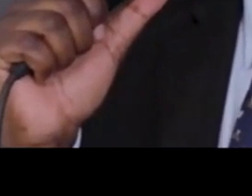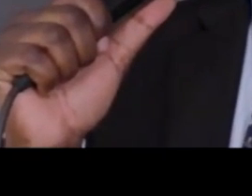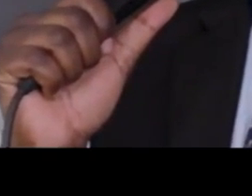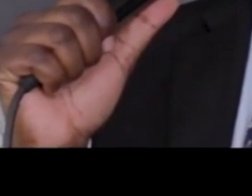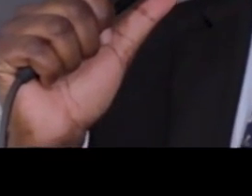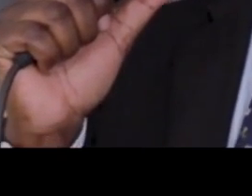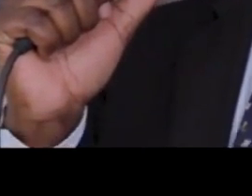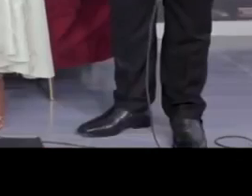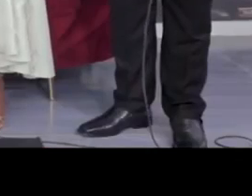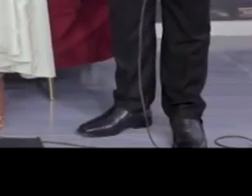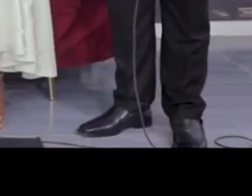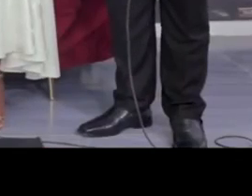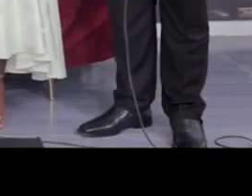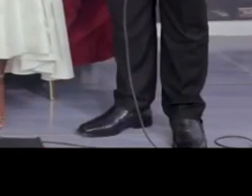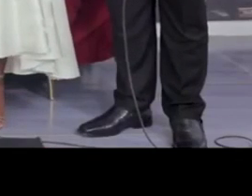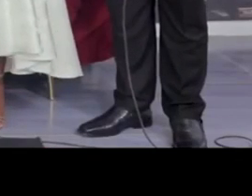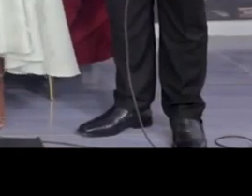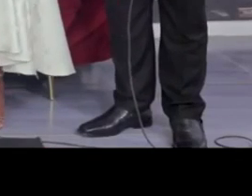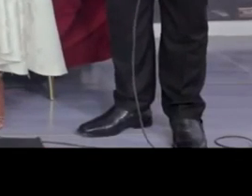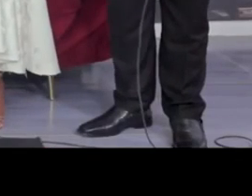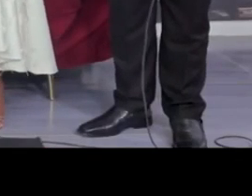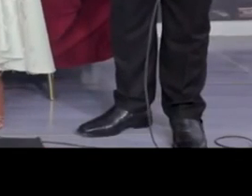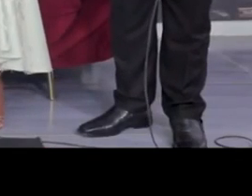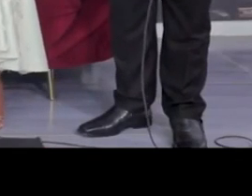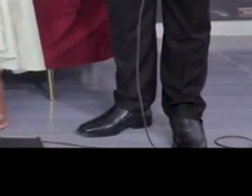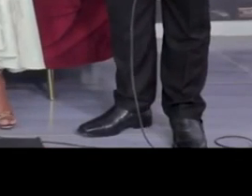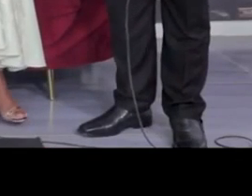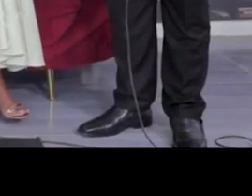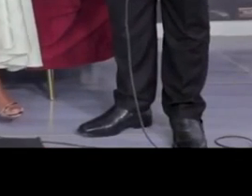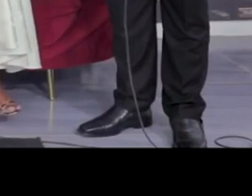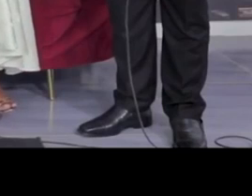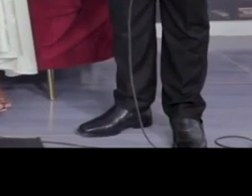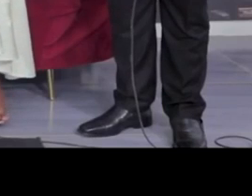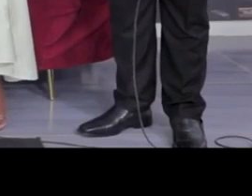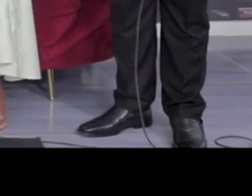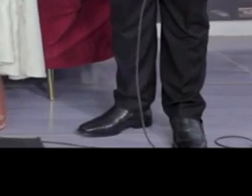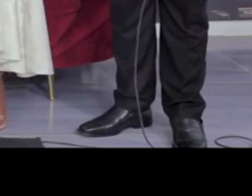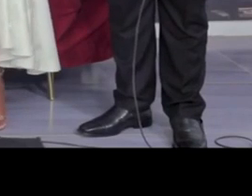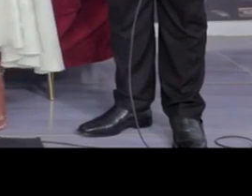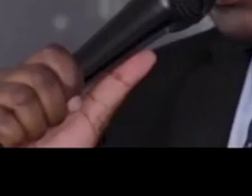Akuko tutana